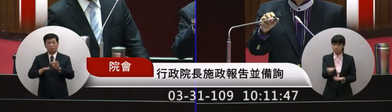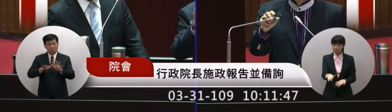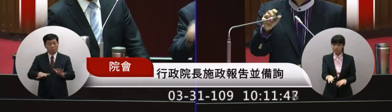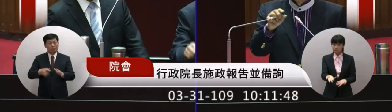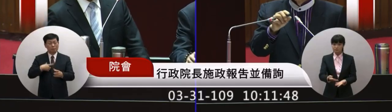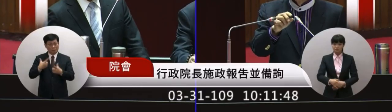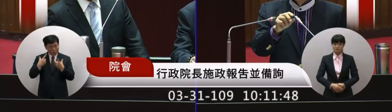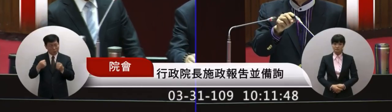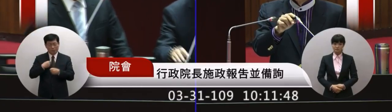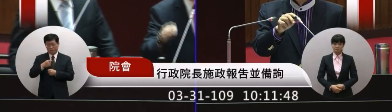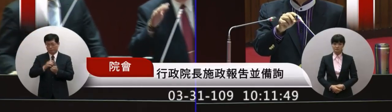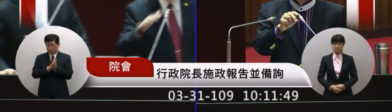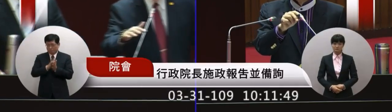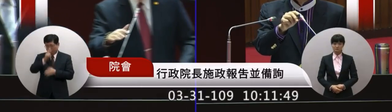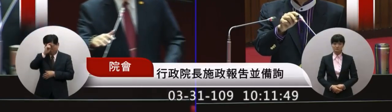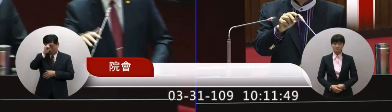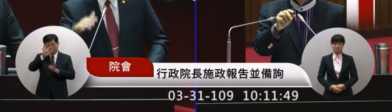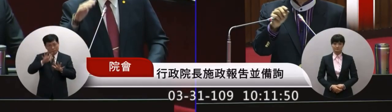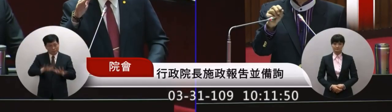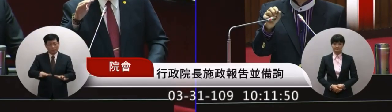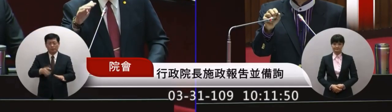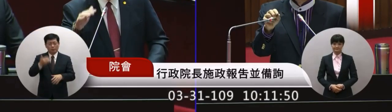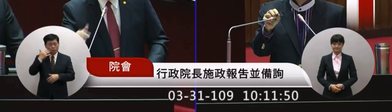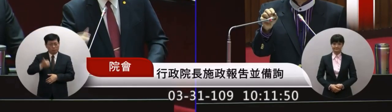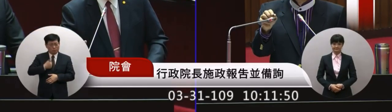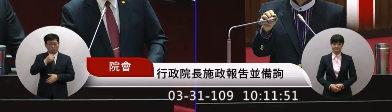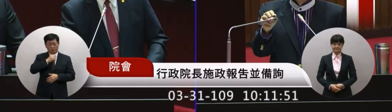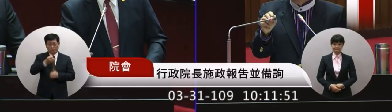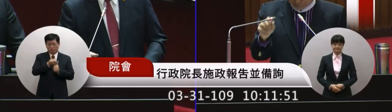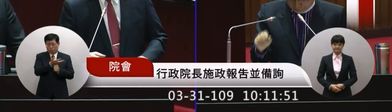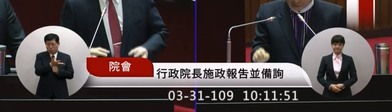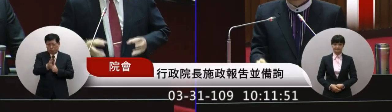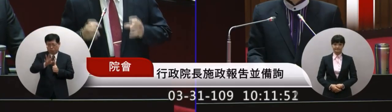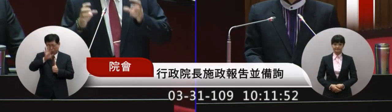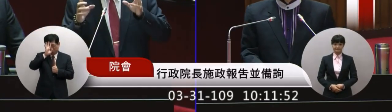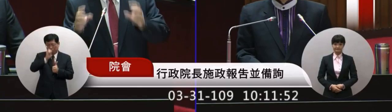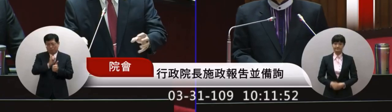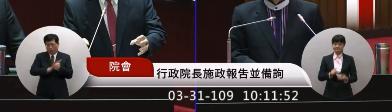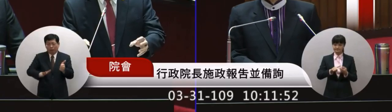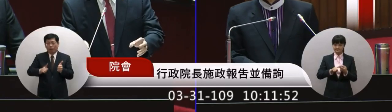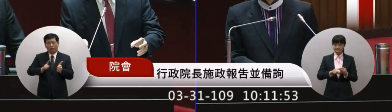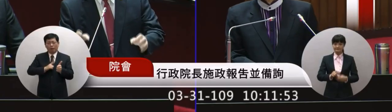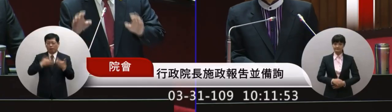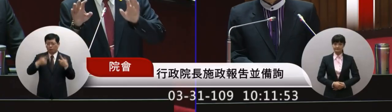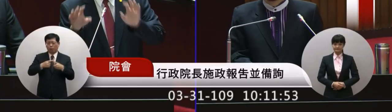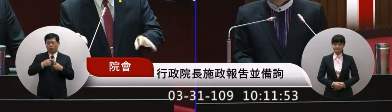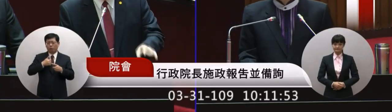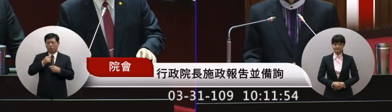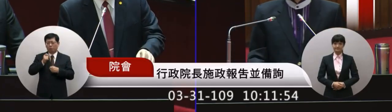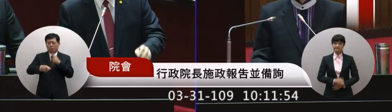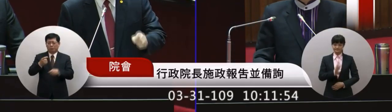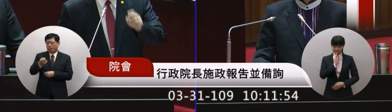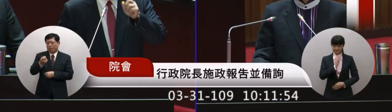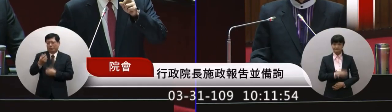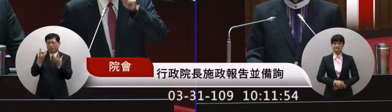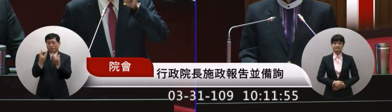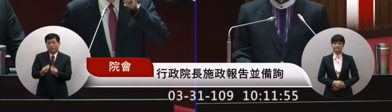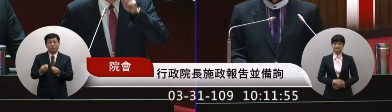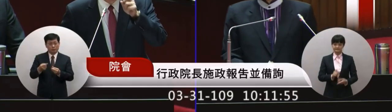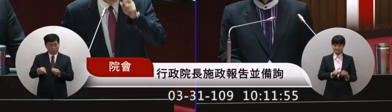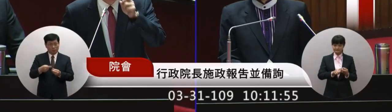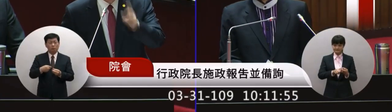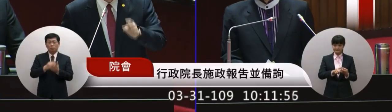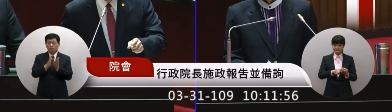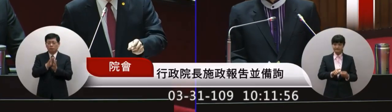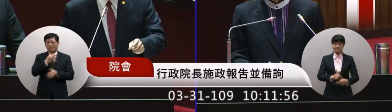马大家拢有咧期待讲，即回受到即个疫情影响，大家无出来消费者行业，啊，即叫